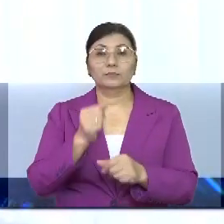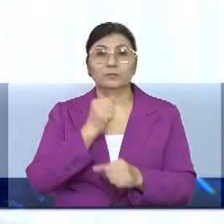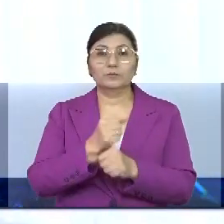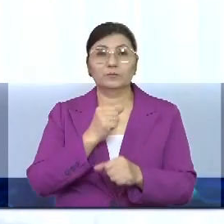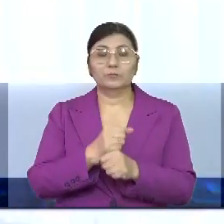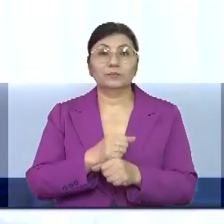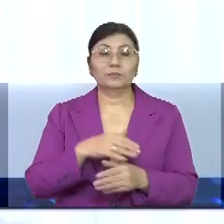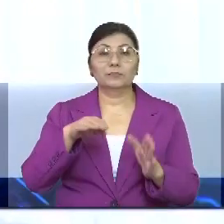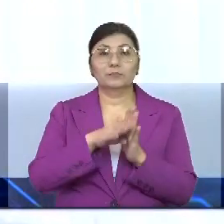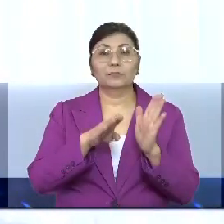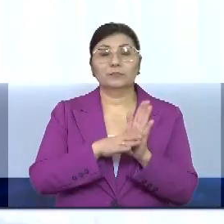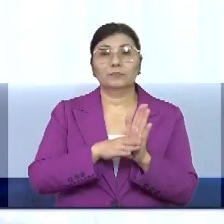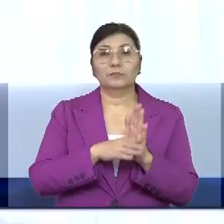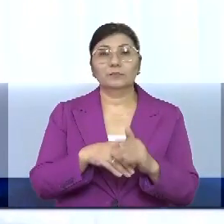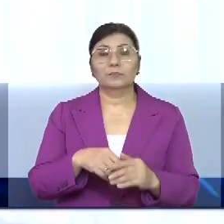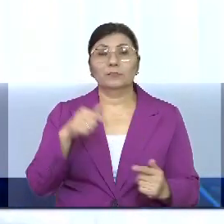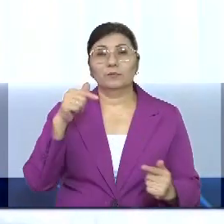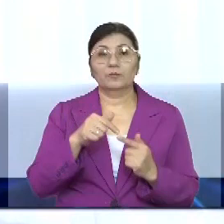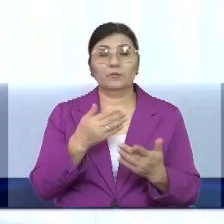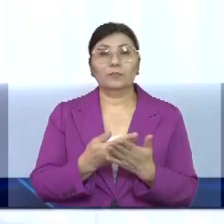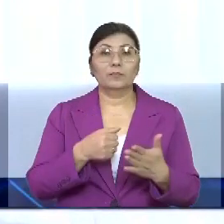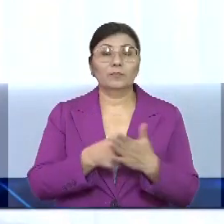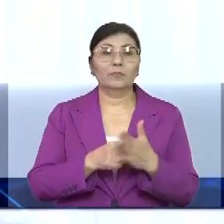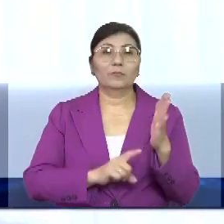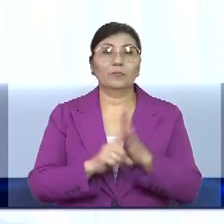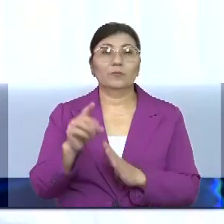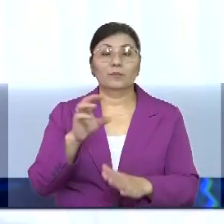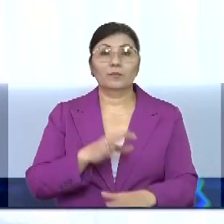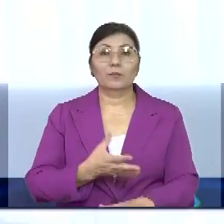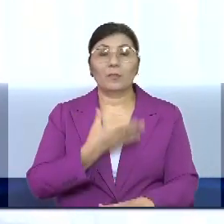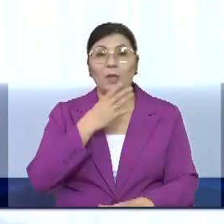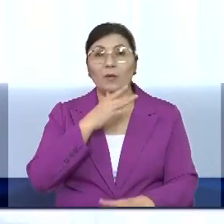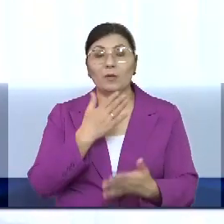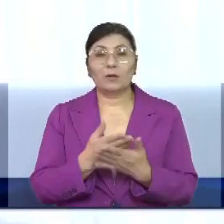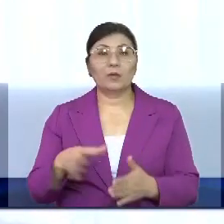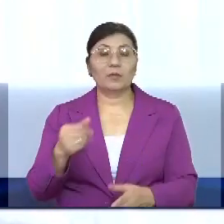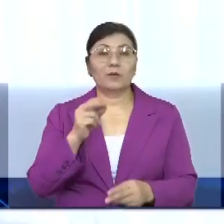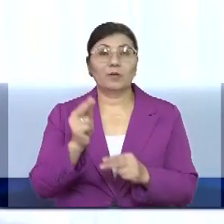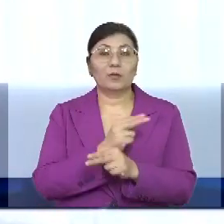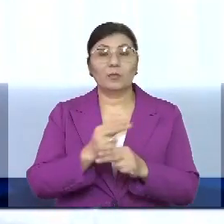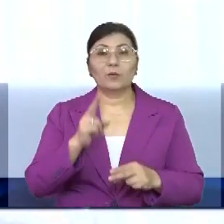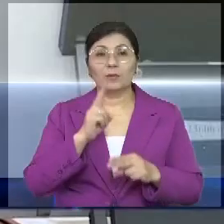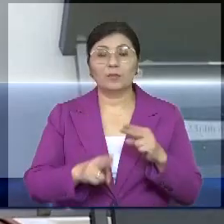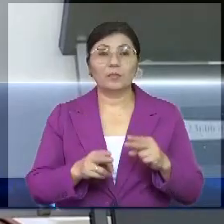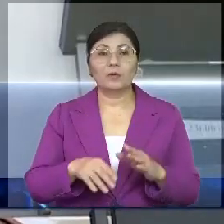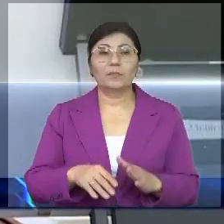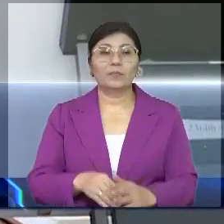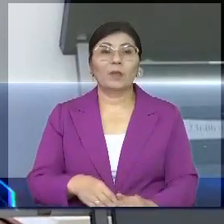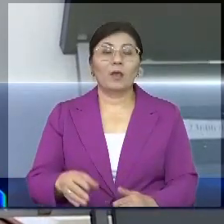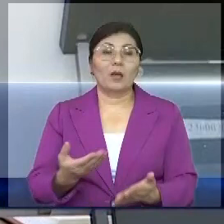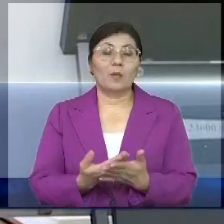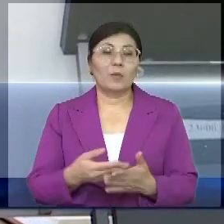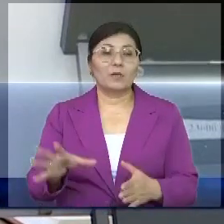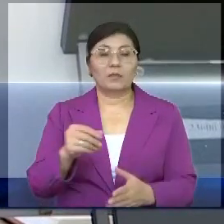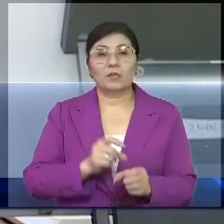Согласно графику до начала отопительный сезон то есть 1 октября все ремонтные работы будет завершены Согласно графику к слову